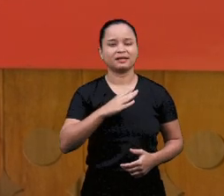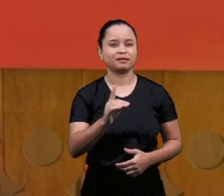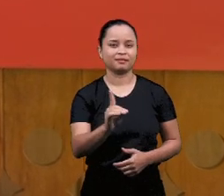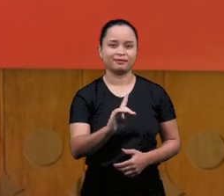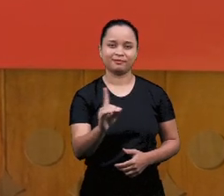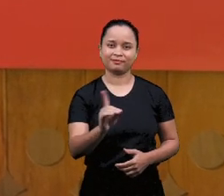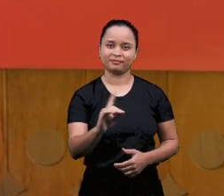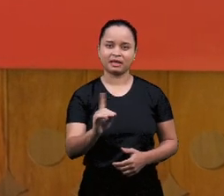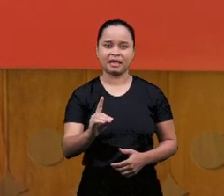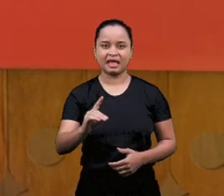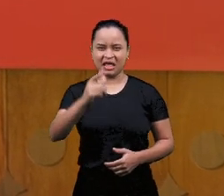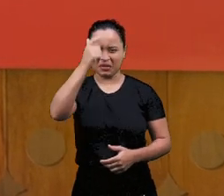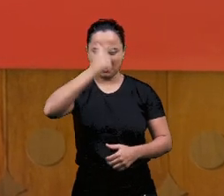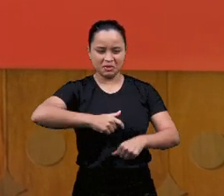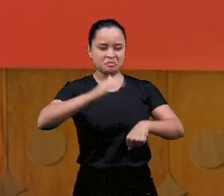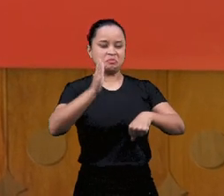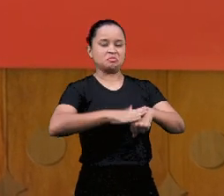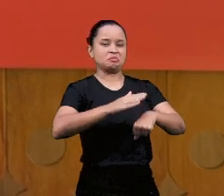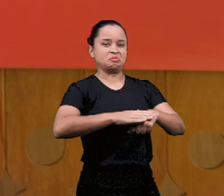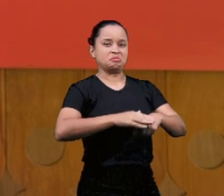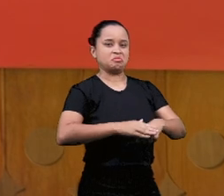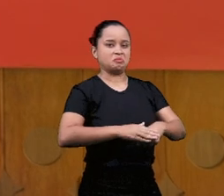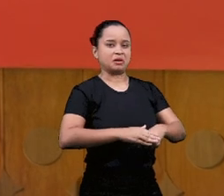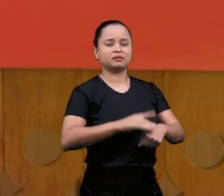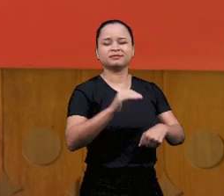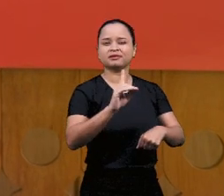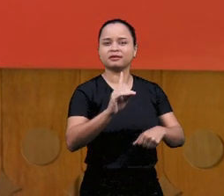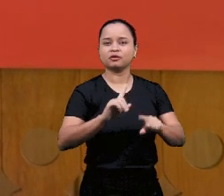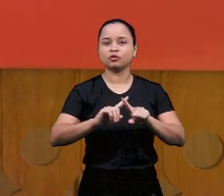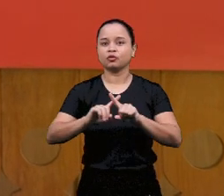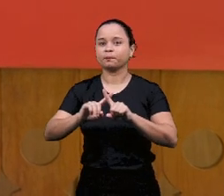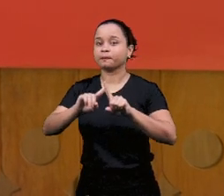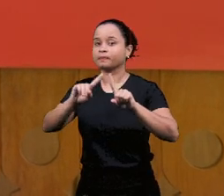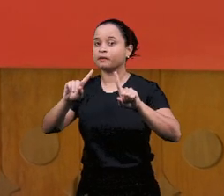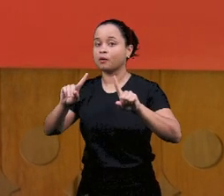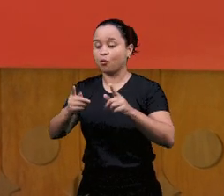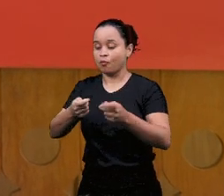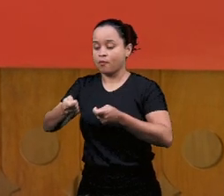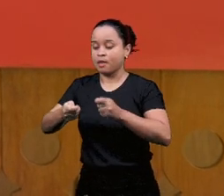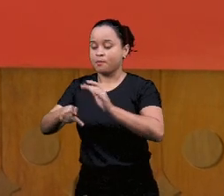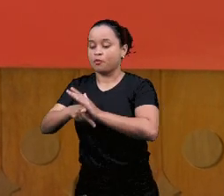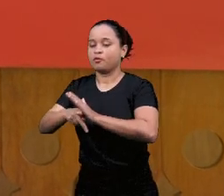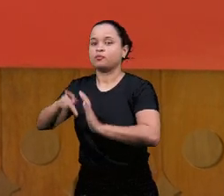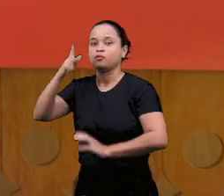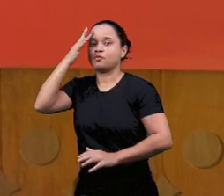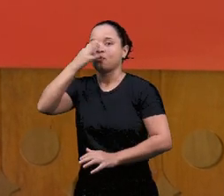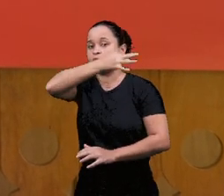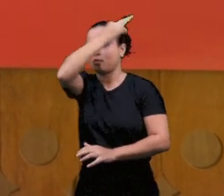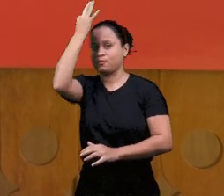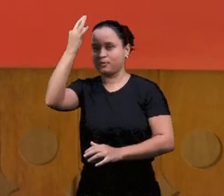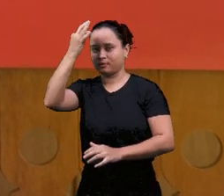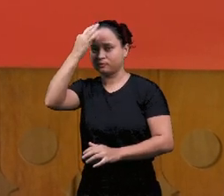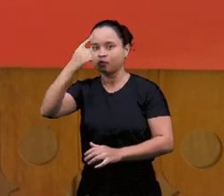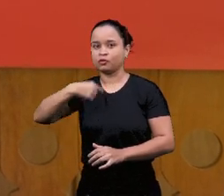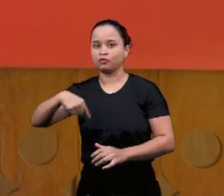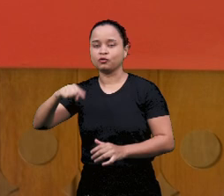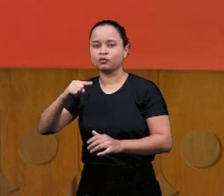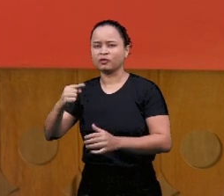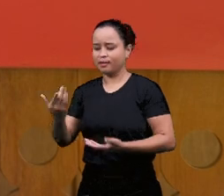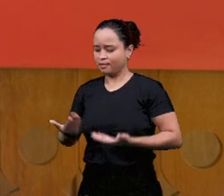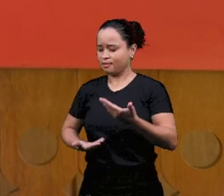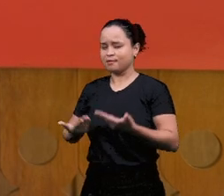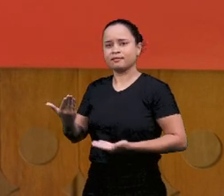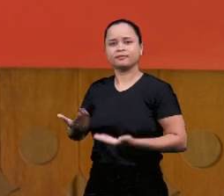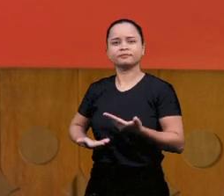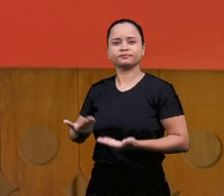Nous ne sommes propriétaires de rien. Nous sommes des administrateurs. Et quand nous voulons être propriétaires, la